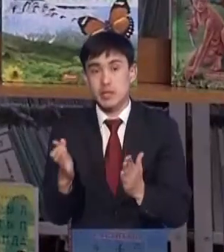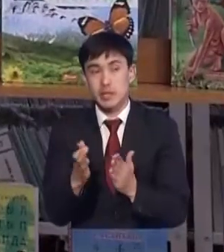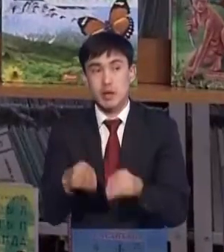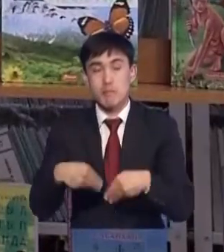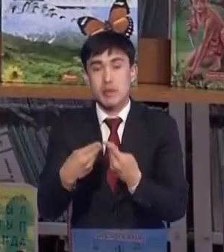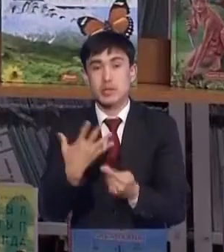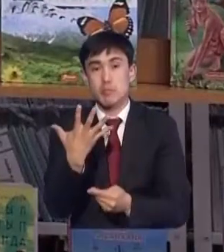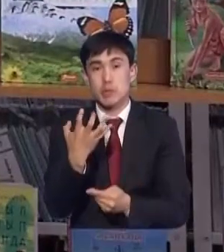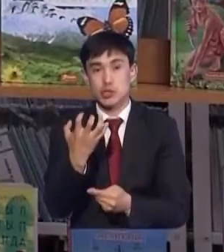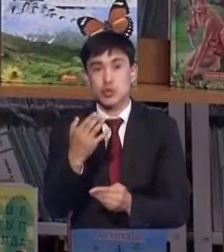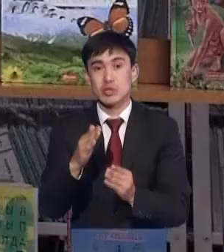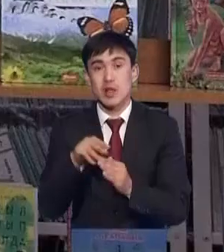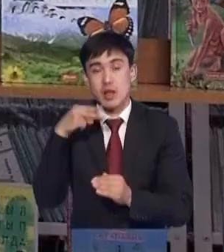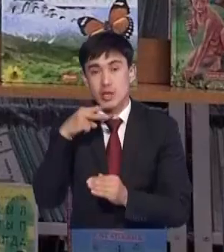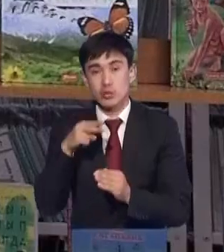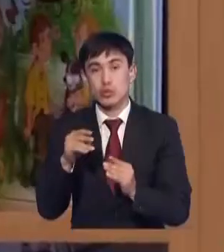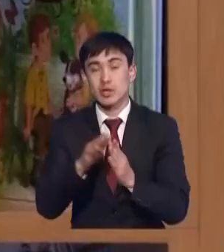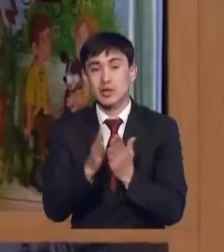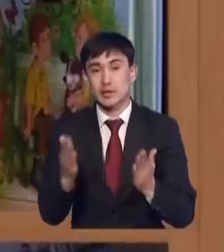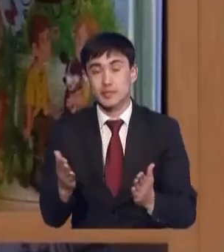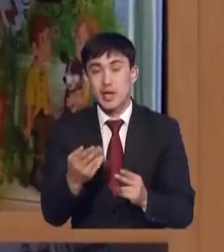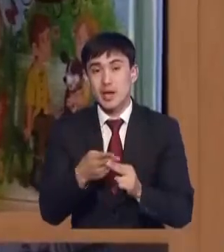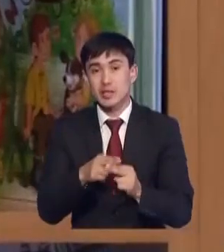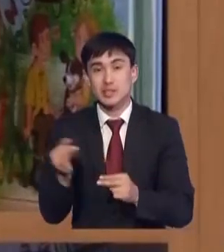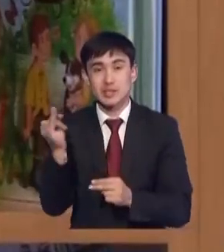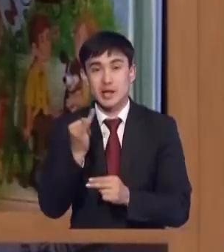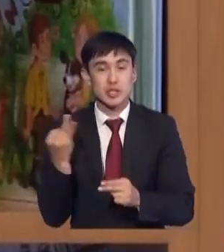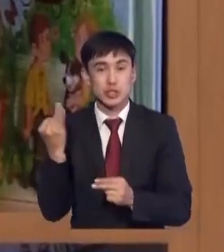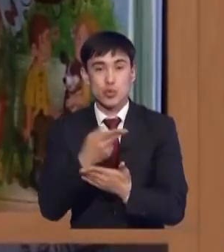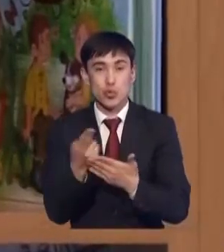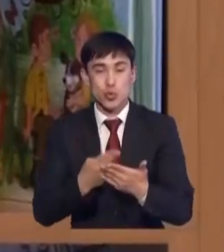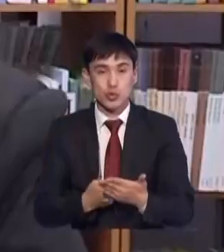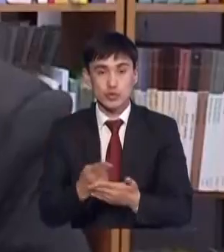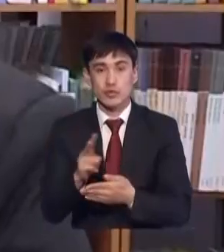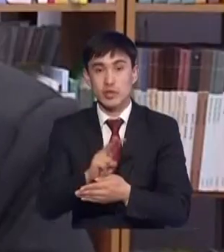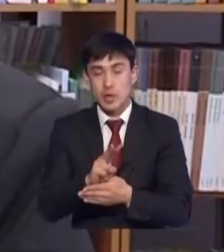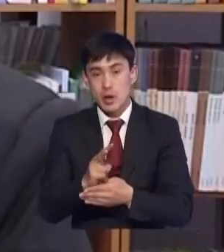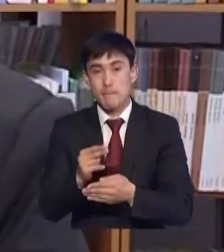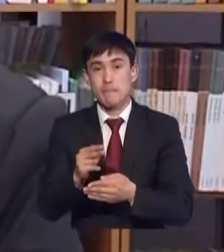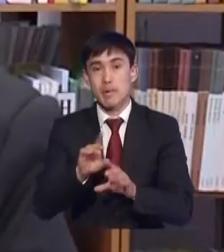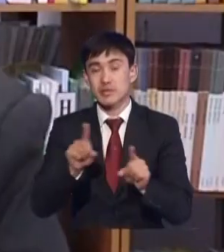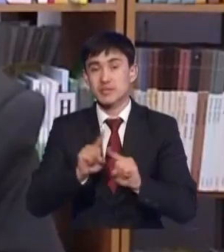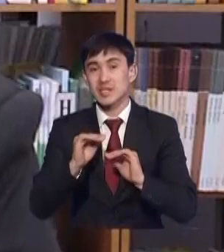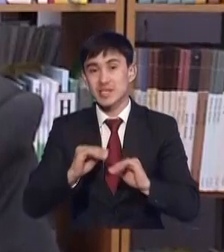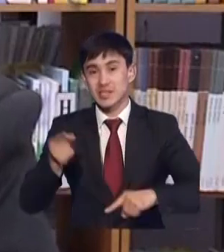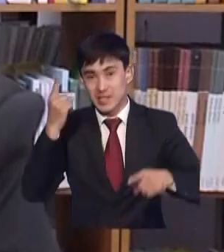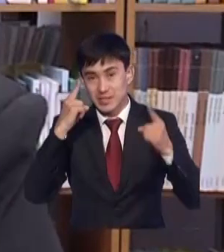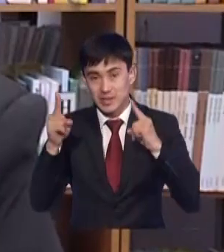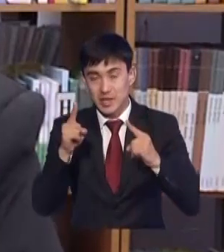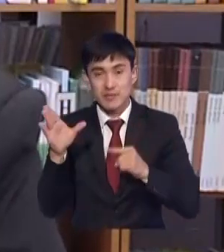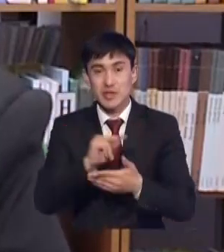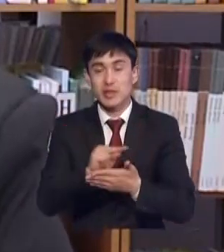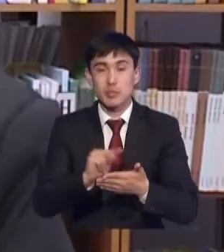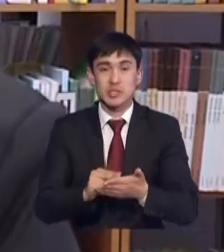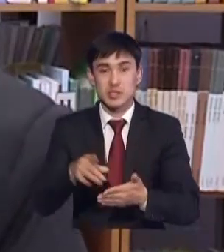передано около 500 литературных произведений это исторические художественные повествования и даже детские сказки все они